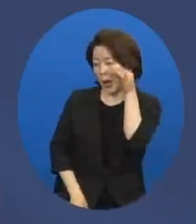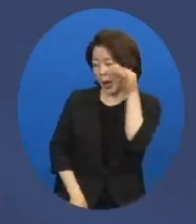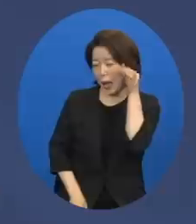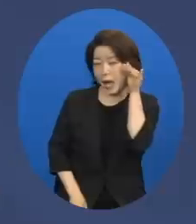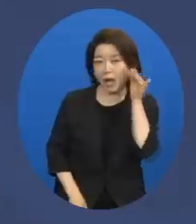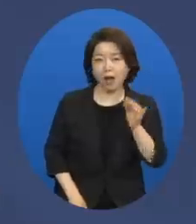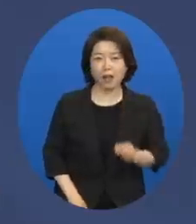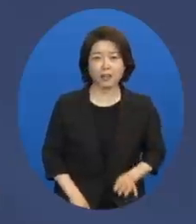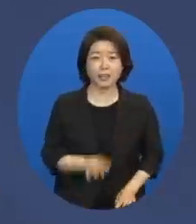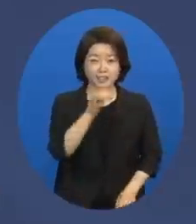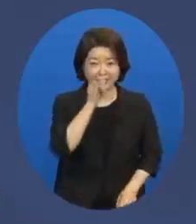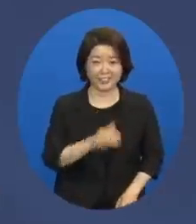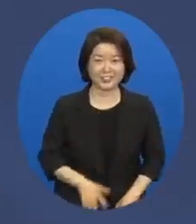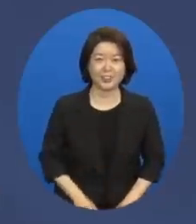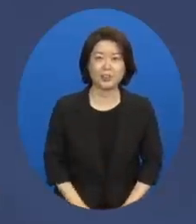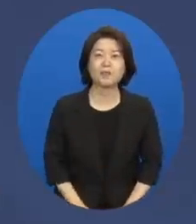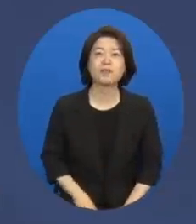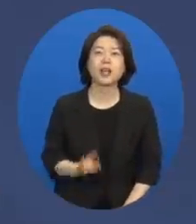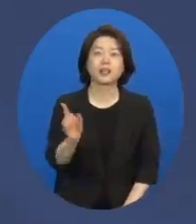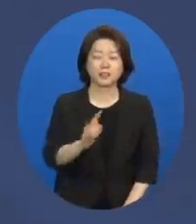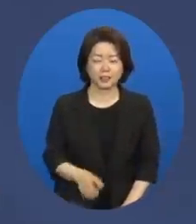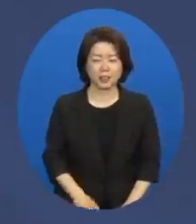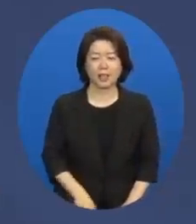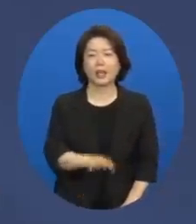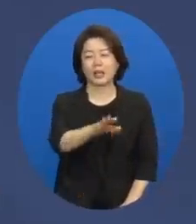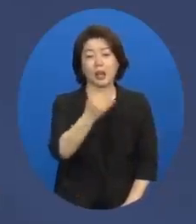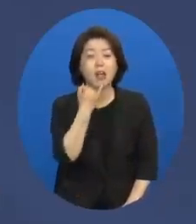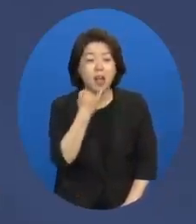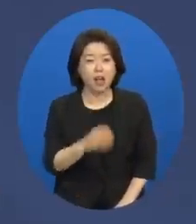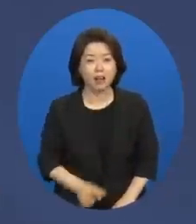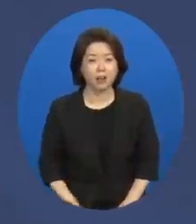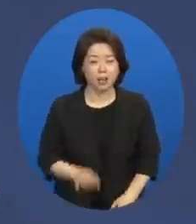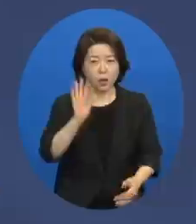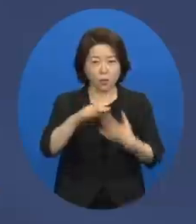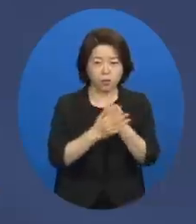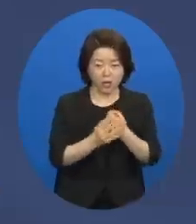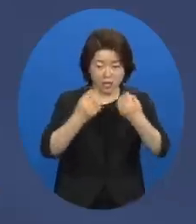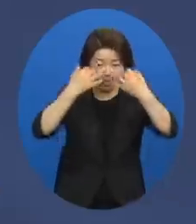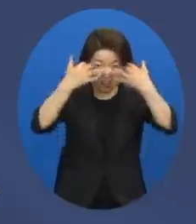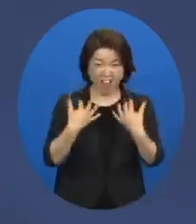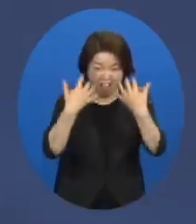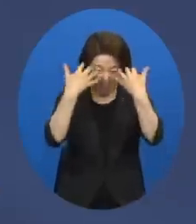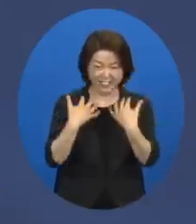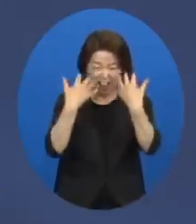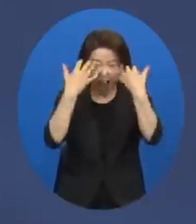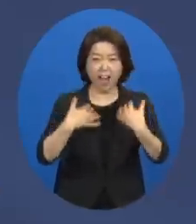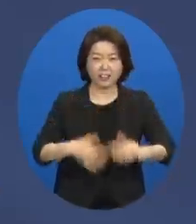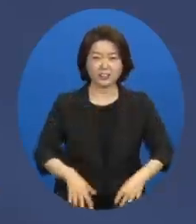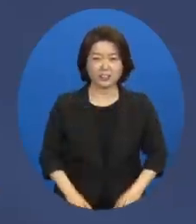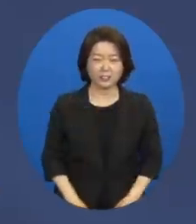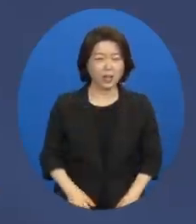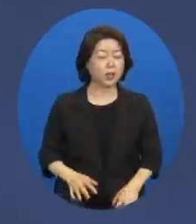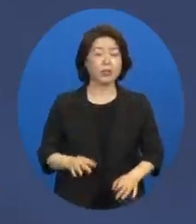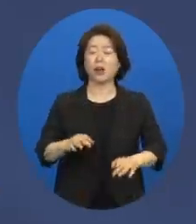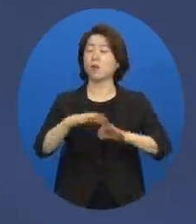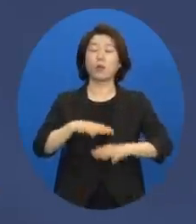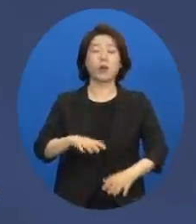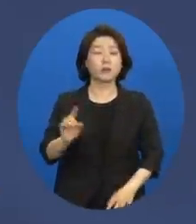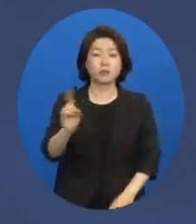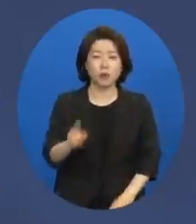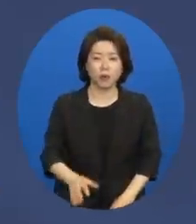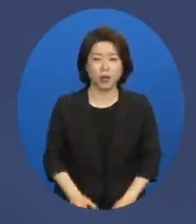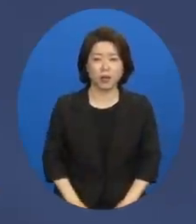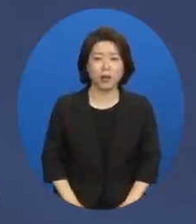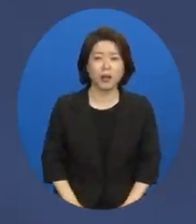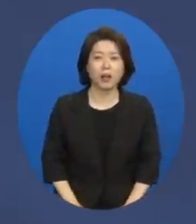꼭 찍어 이러더라고. 근데 그것도 어지간할 때 얘기지 나중에 둑 터진 것처럼 막 그냥 내리니까 나 깜짝 놀랐어요.